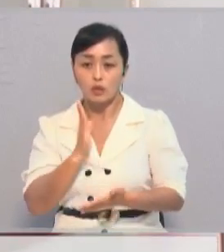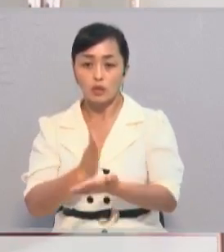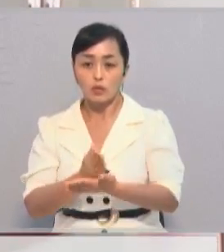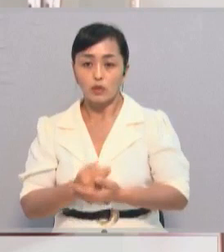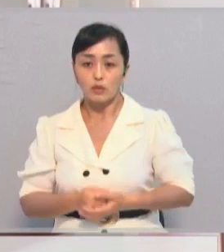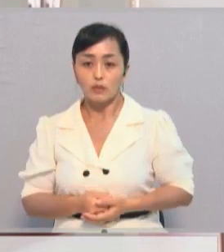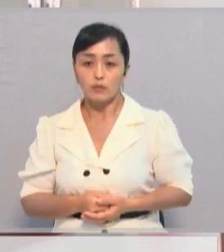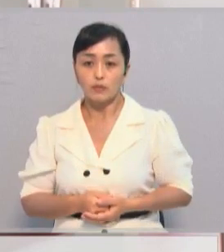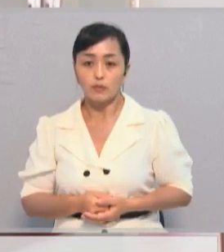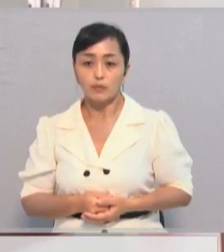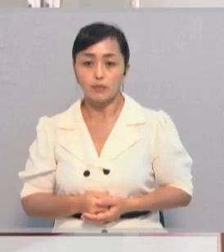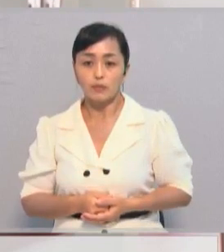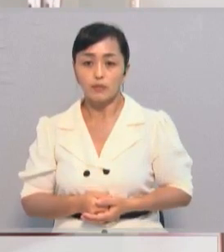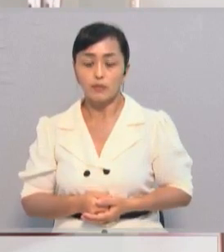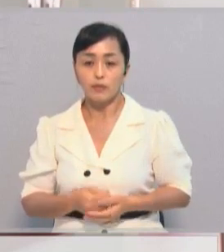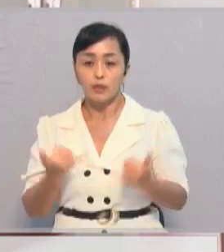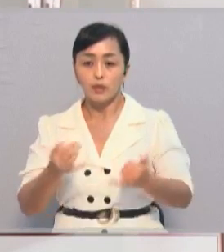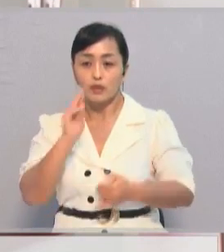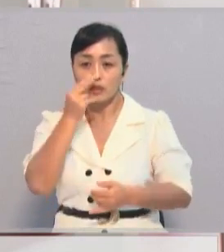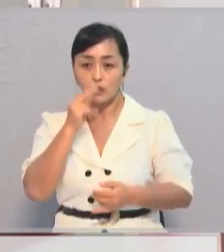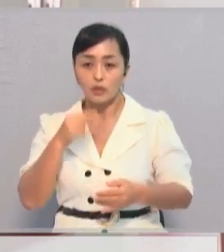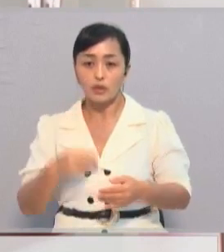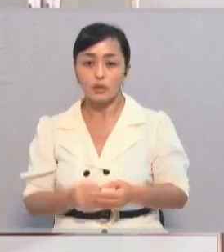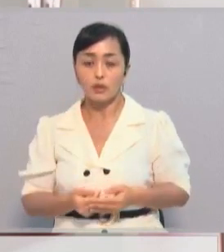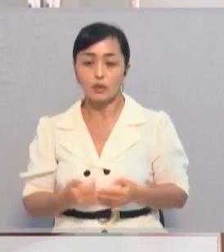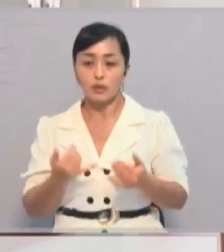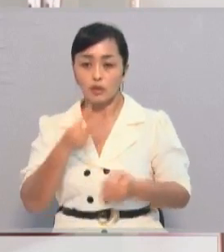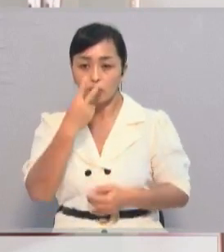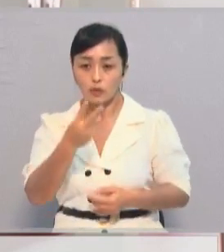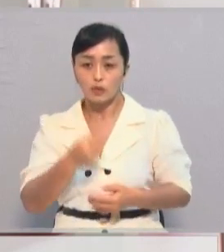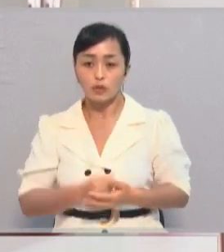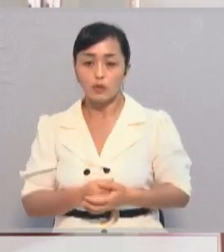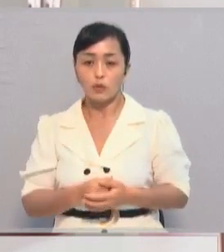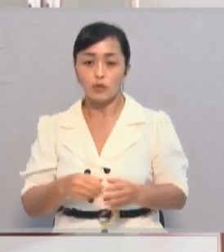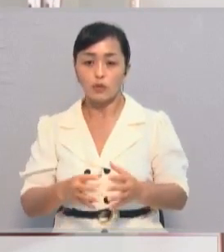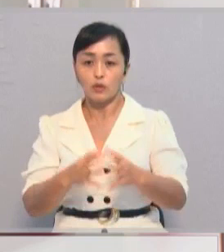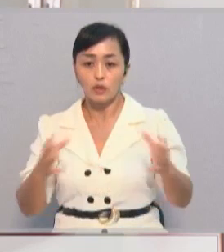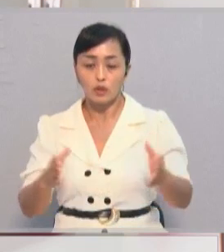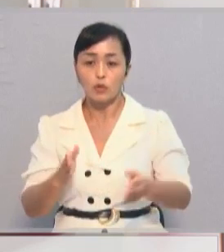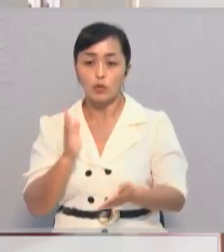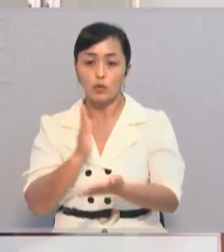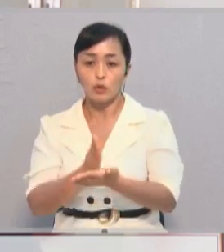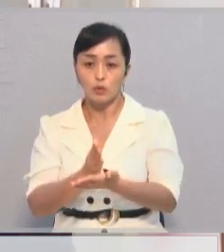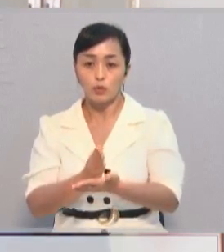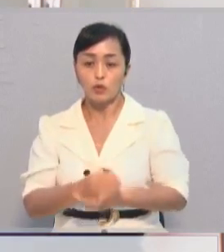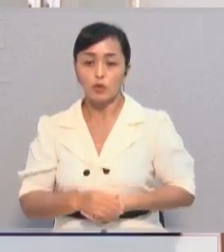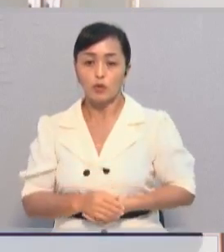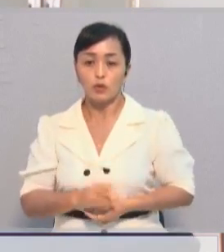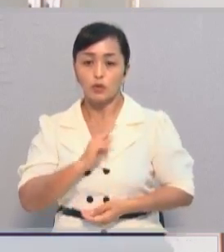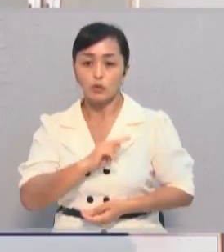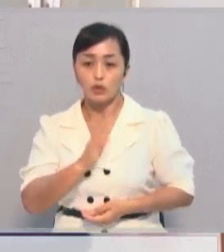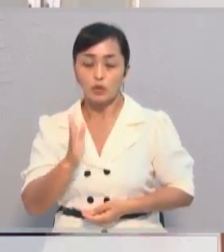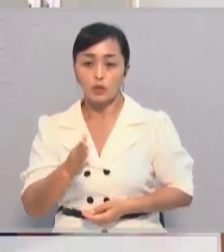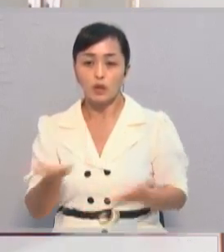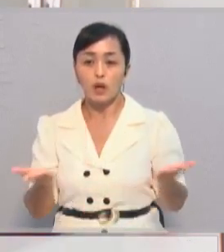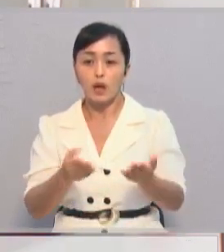жүргізіліп жатыр. Соны енді осы Шымкент қаласында оны көрсету, дамыту, бұл жерде енді көрсету, дамыту болғанда неге ол қандай